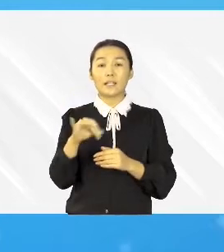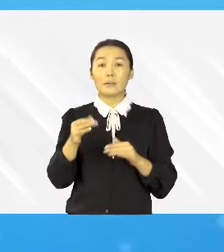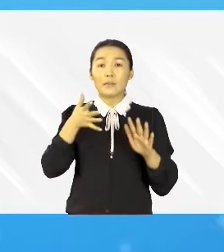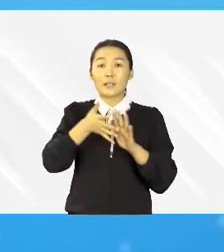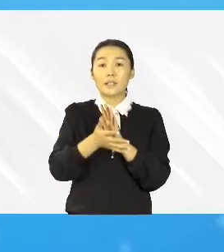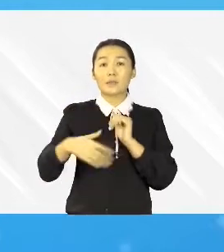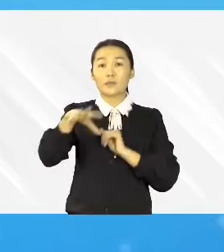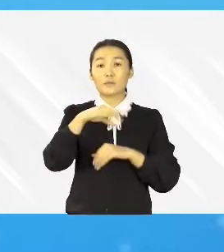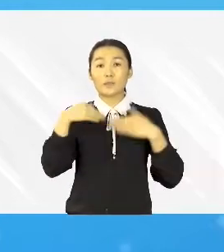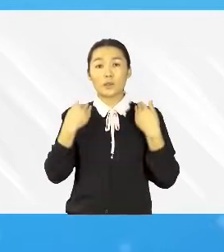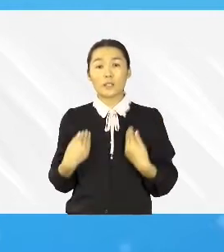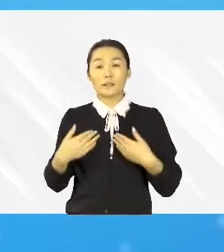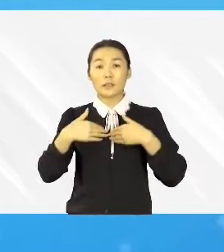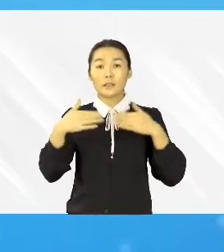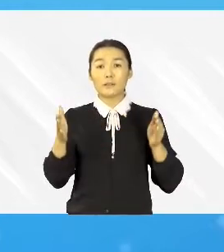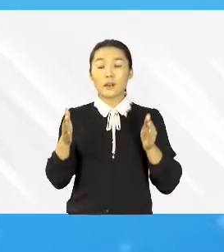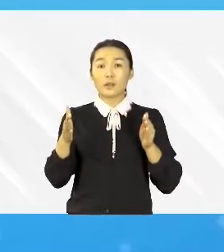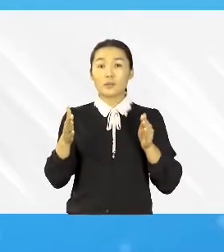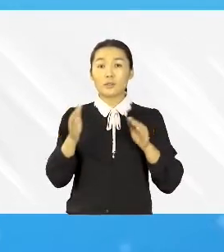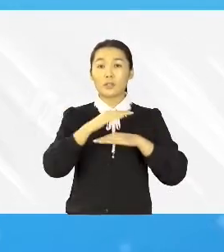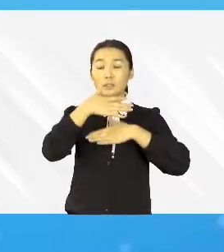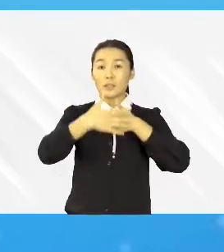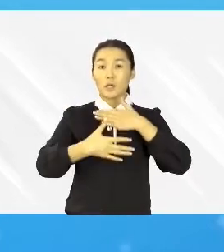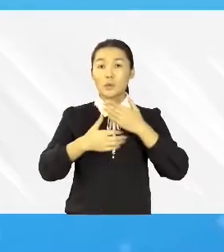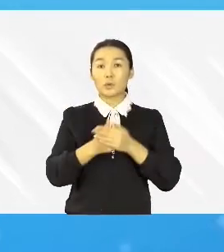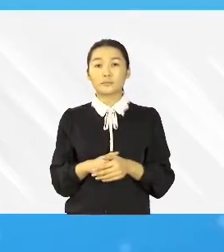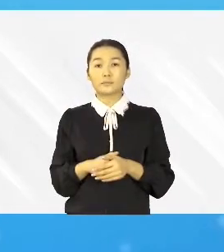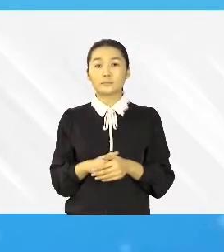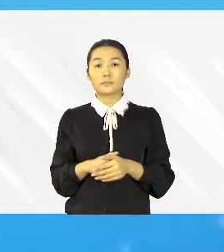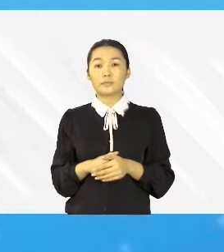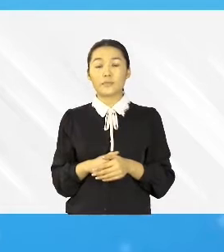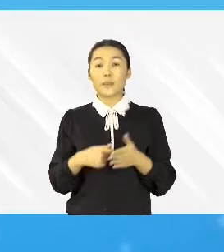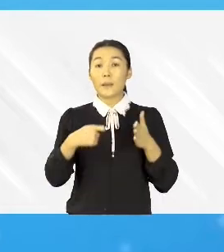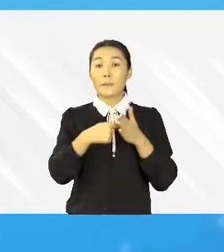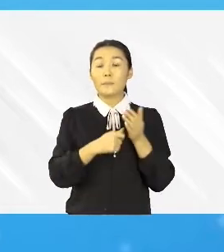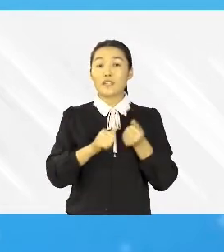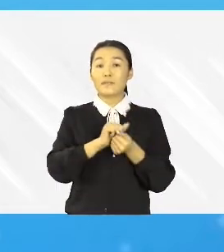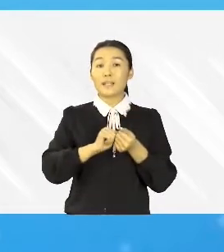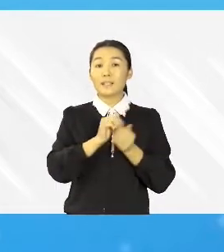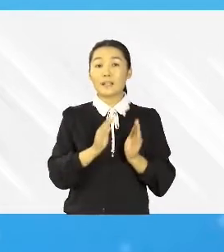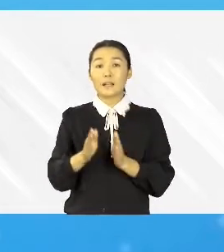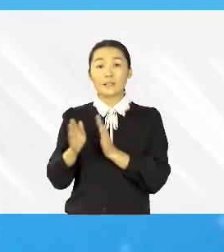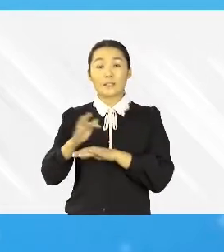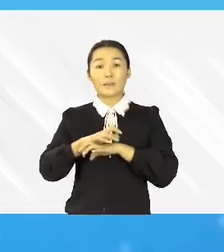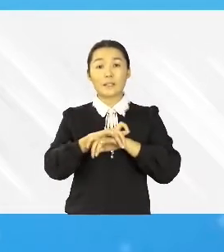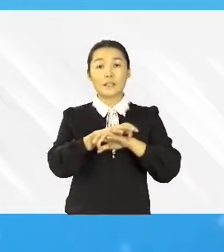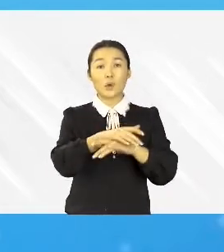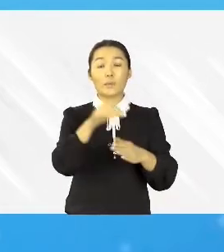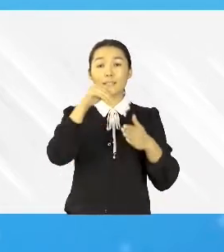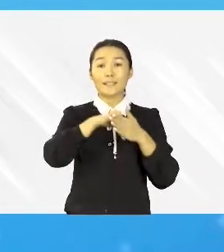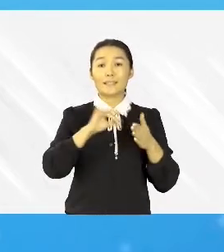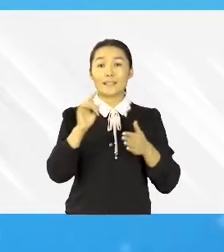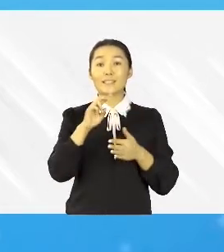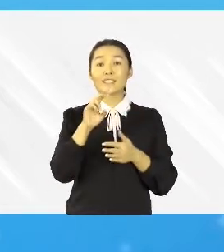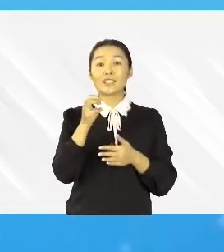тело и открывающихся наружу с помощью дыхалец. Пищеварительная система насекомых состоит из